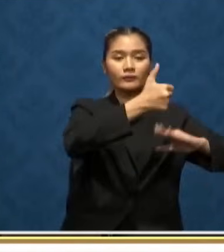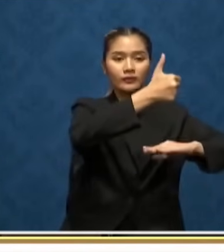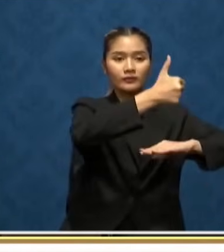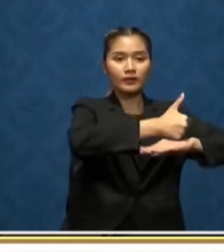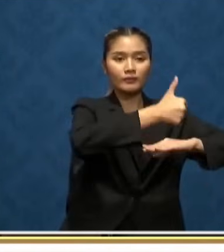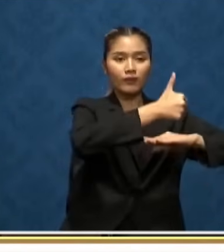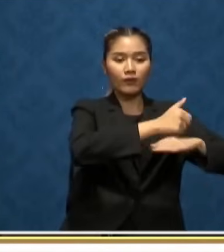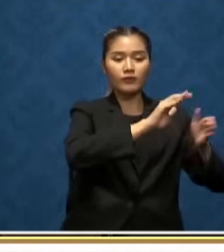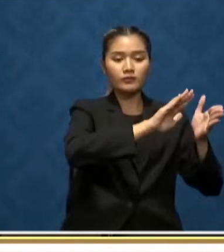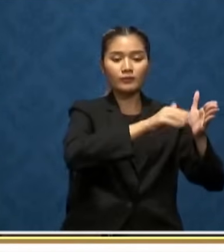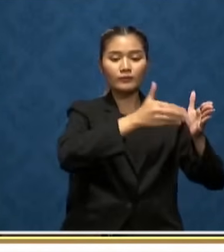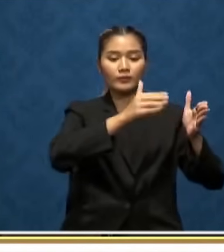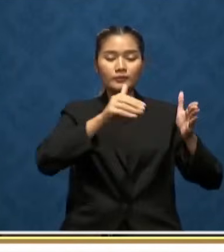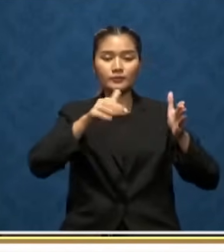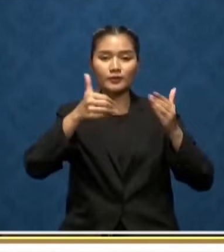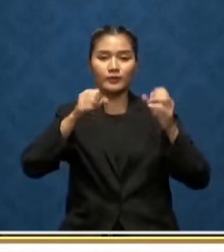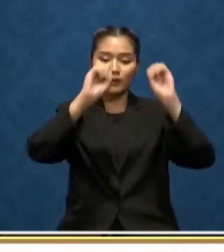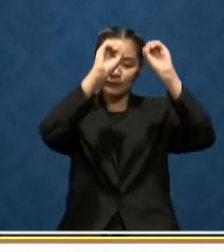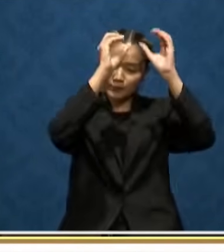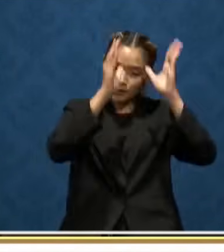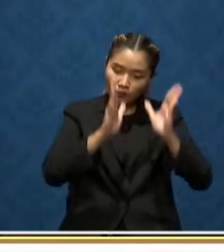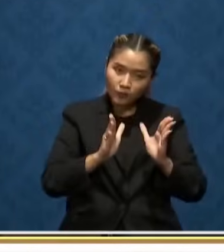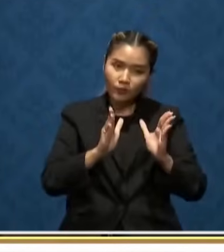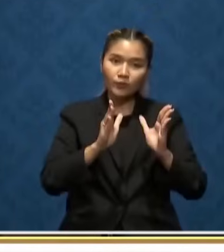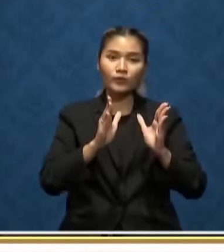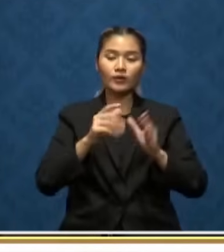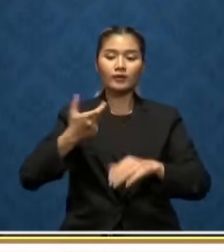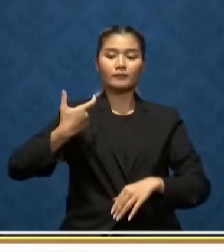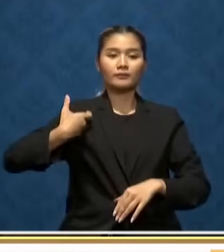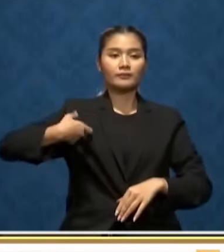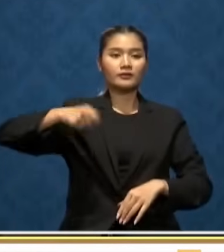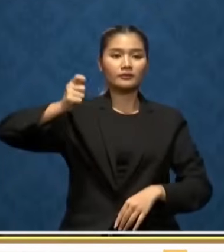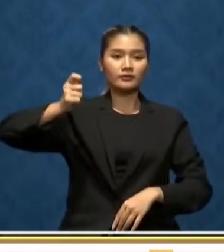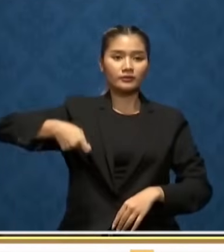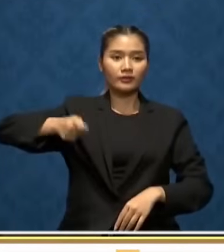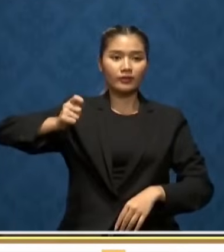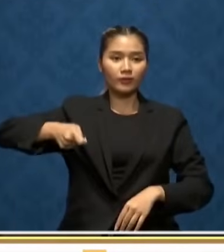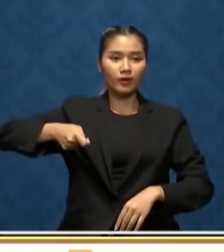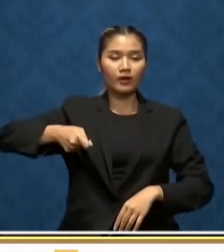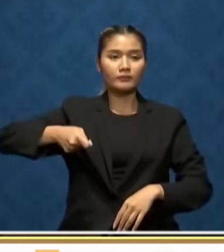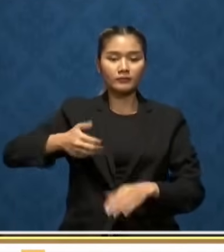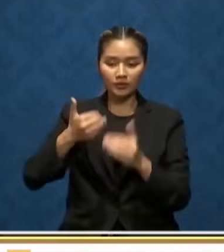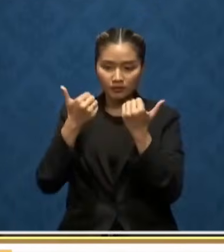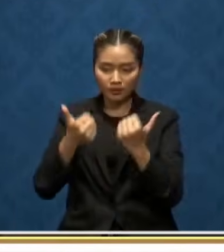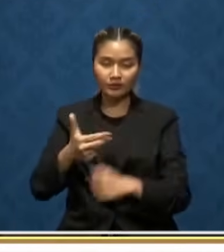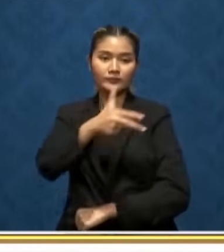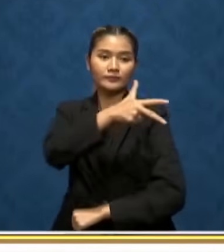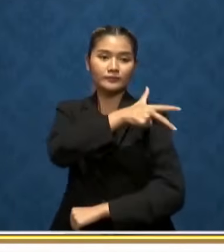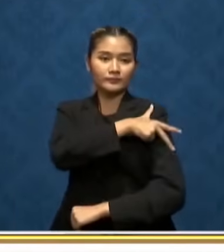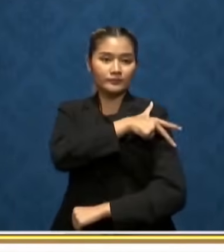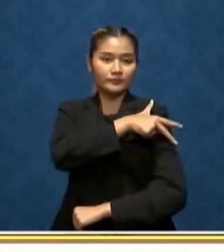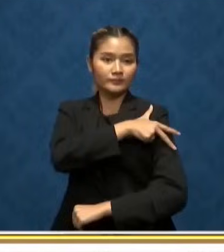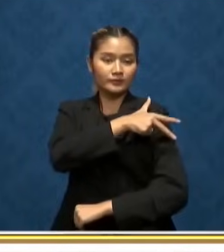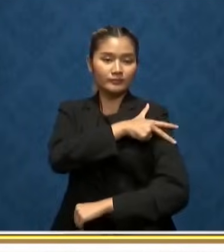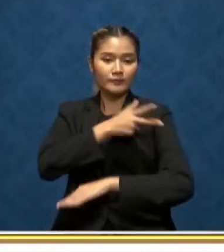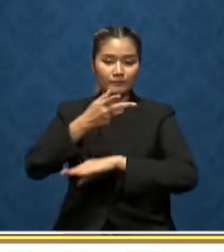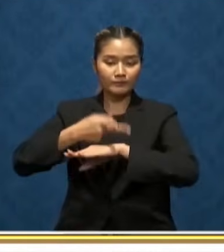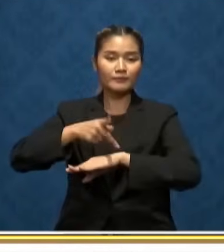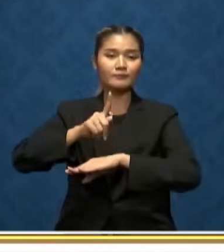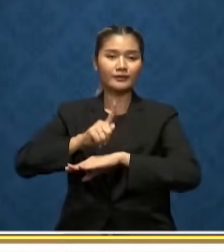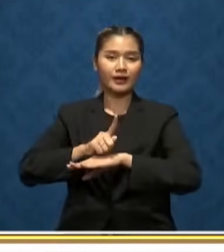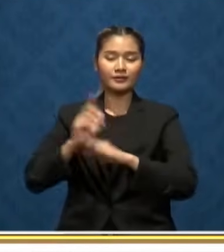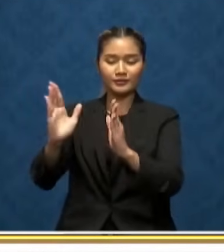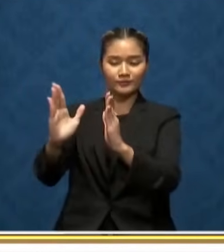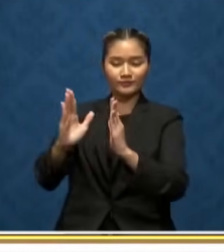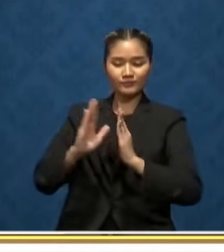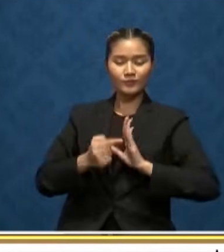จารย์เจษดาอาจารย์ทนายความของผมรวมทั้งท่านดร.เจิมศักดิ์ที่เป็นไอดอลของผ